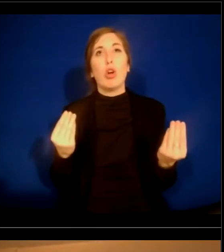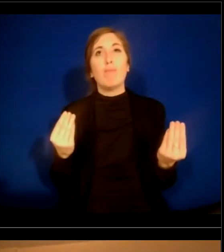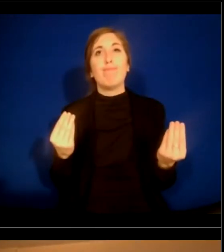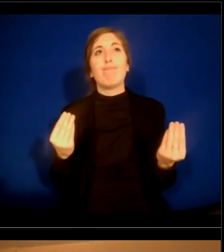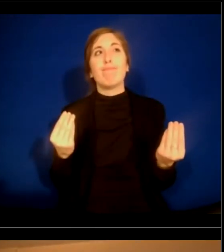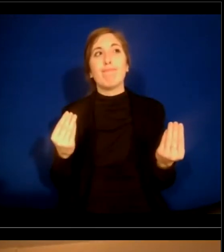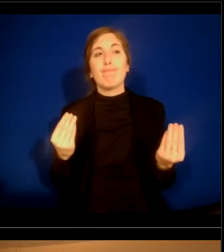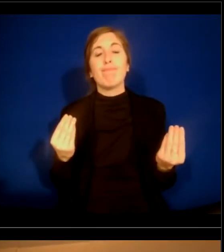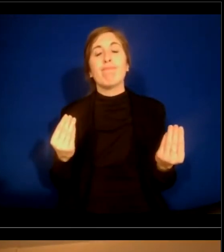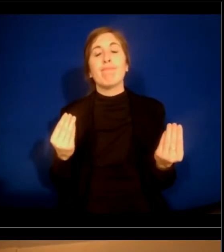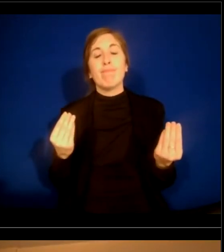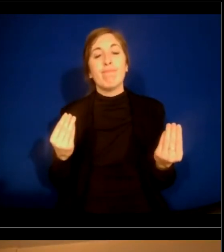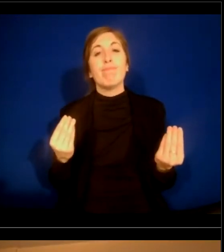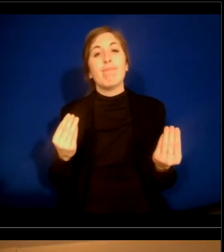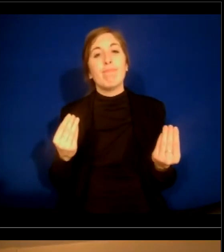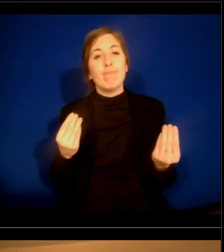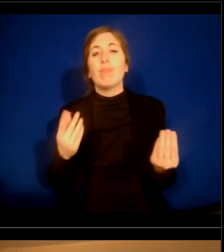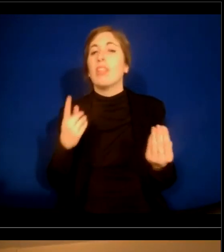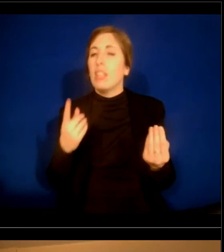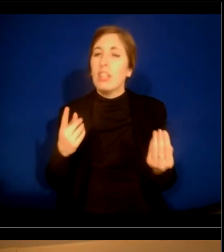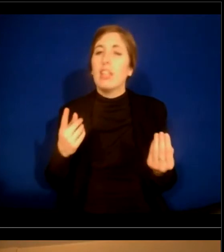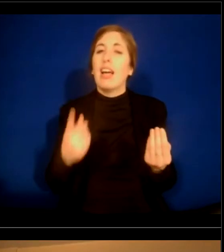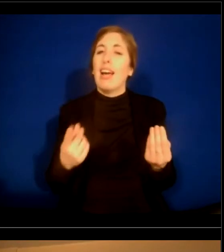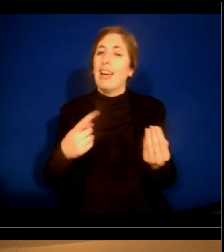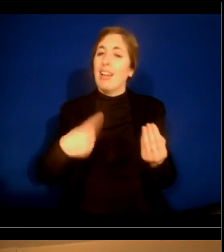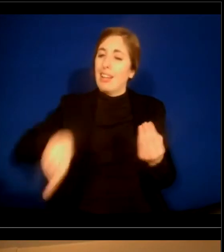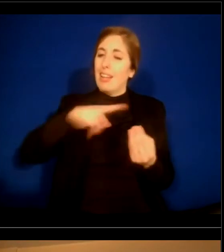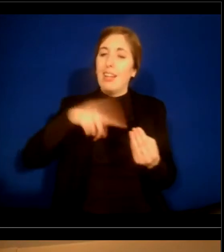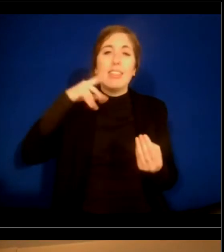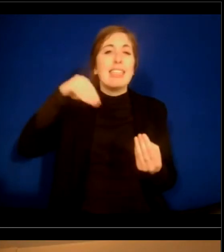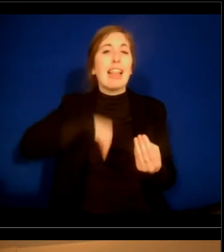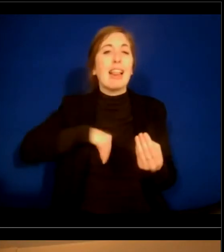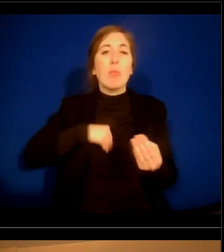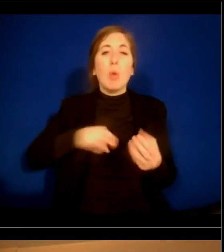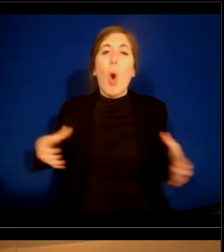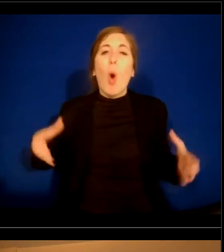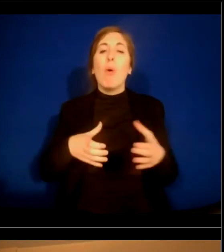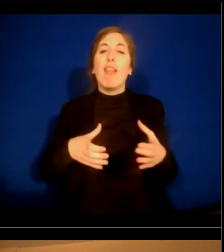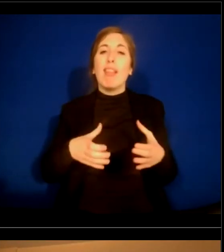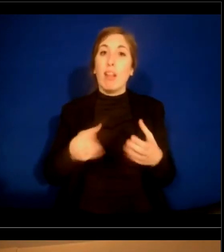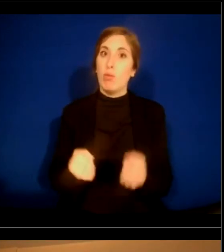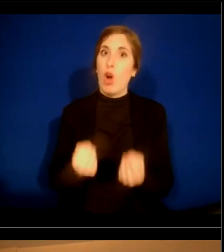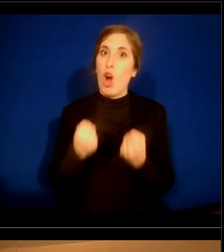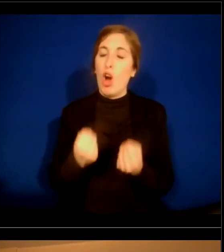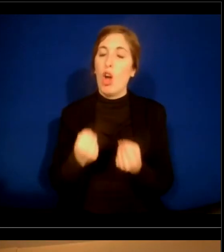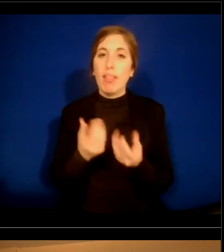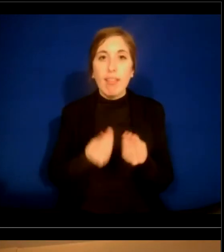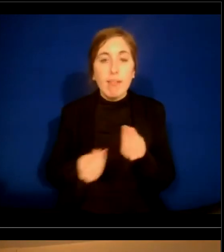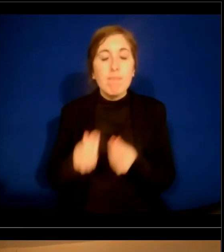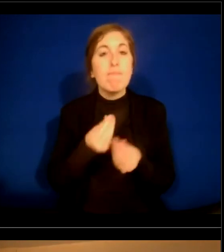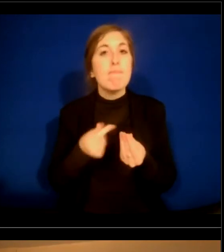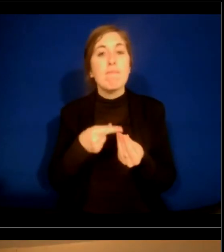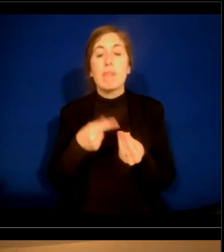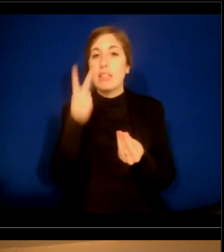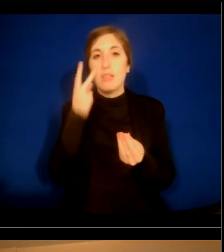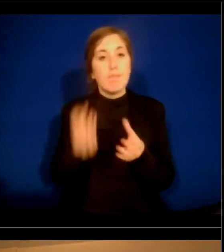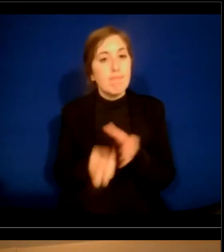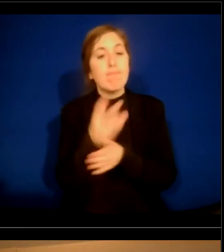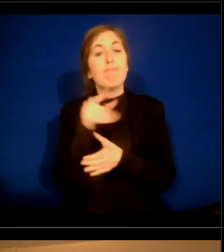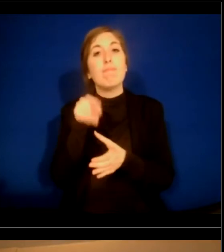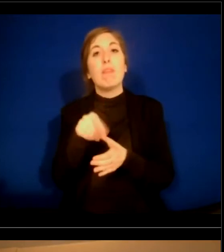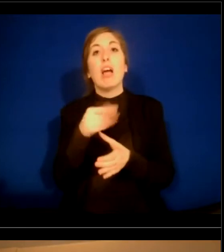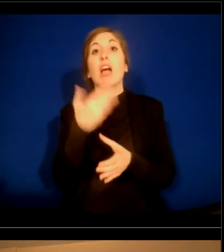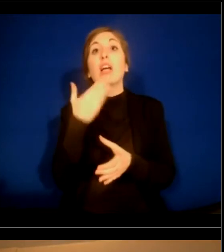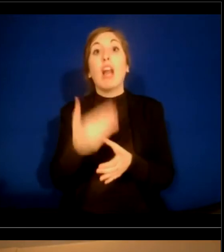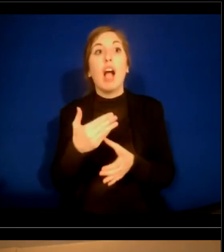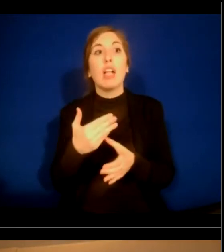ci sono. E quindi sicuramente c'è anche un'attenzione, quindi delle risorse che potranno essere stanziate. Io credo